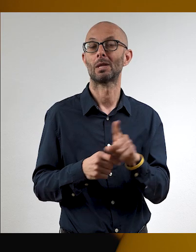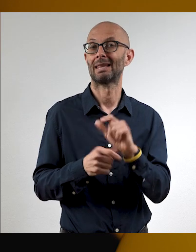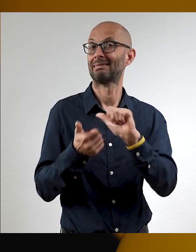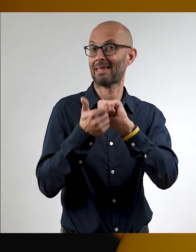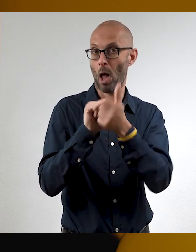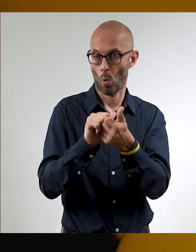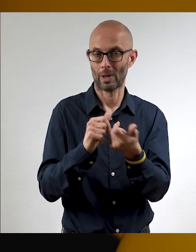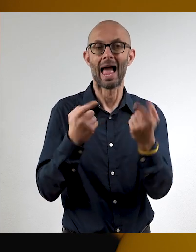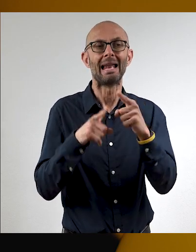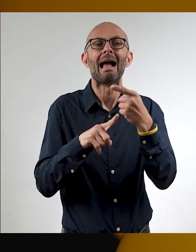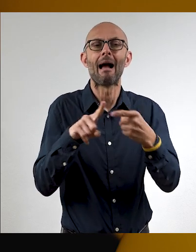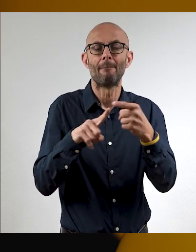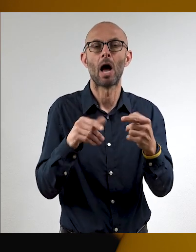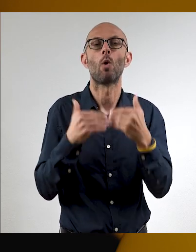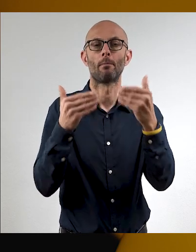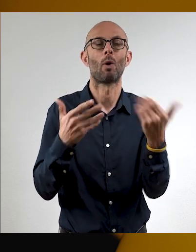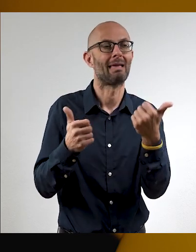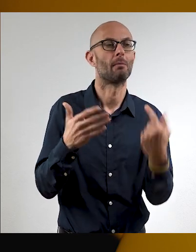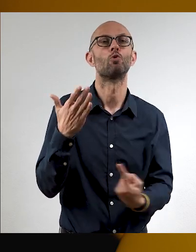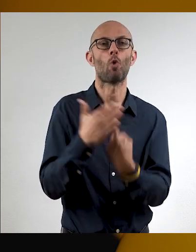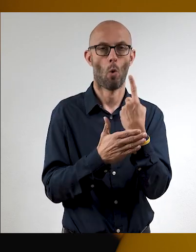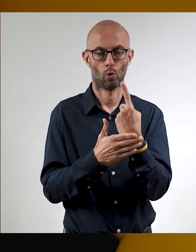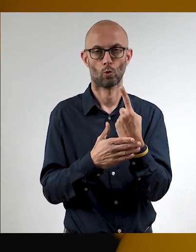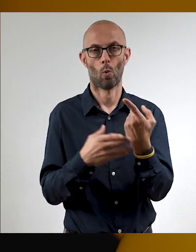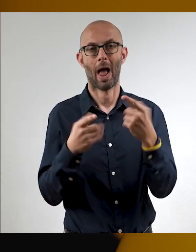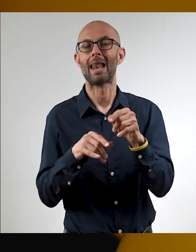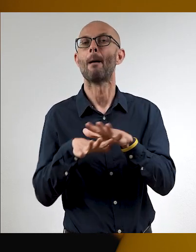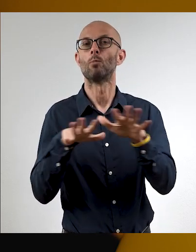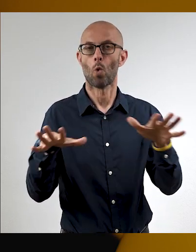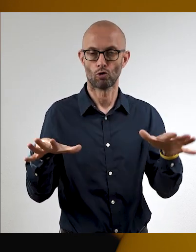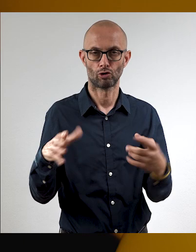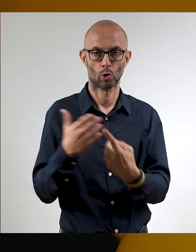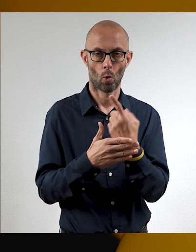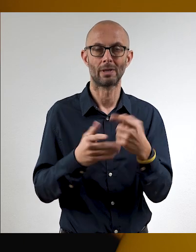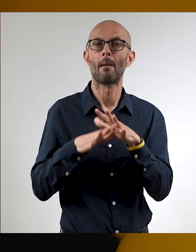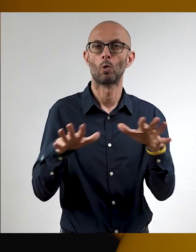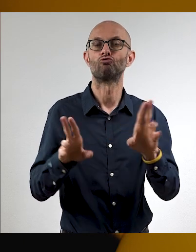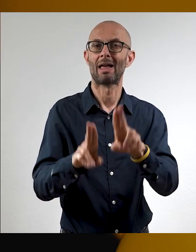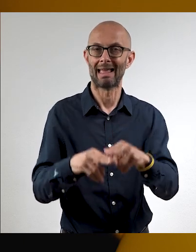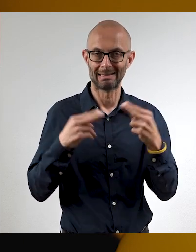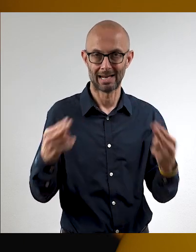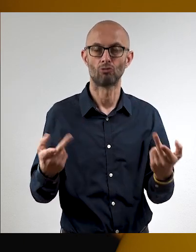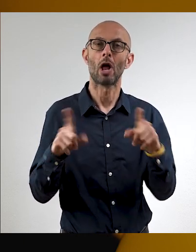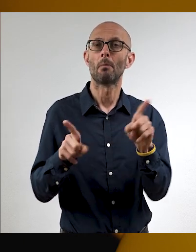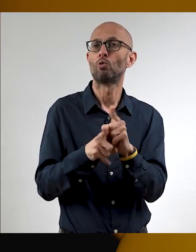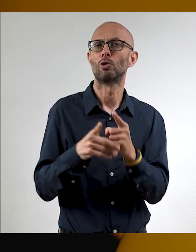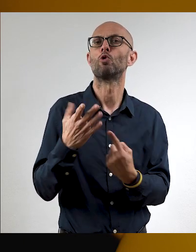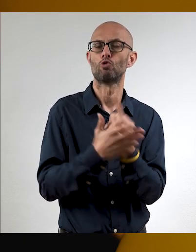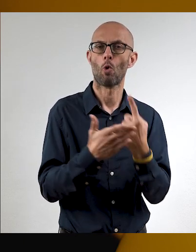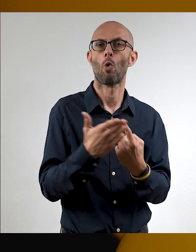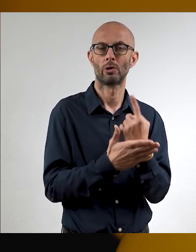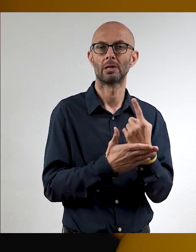takoj oziroma kmalu po nekem dogodku, bodi si množičnem dogodku, množični nesreči ali pa tudi